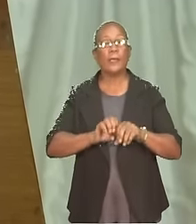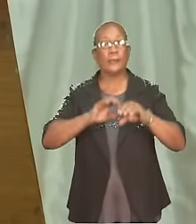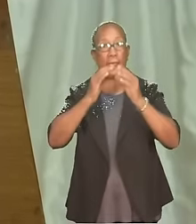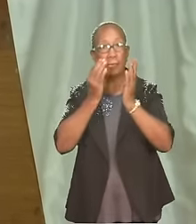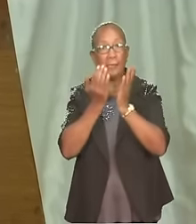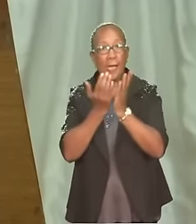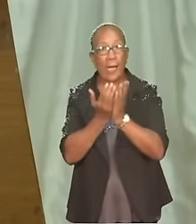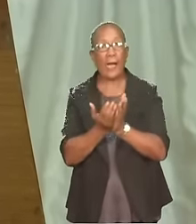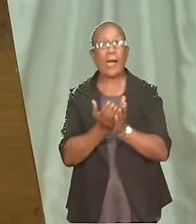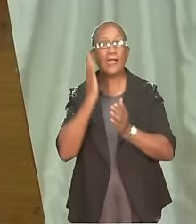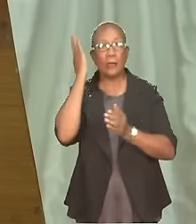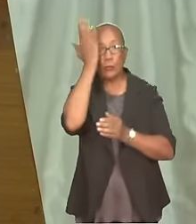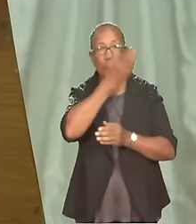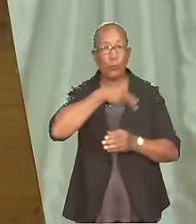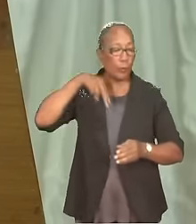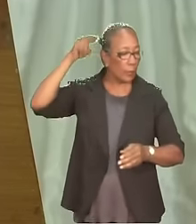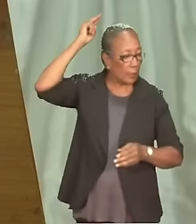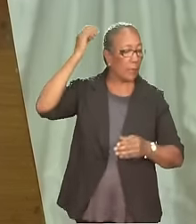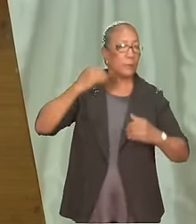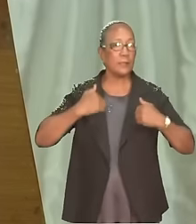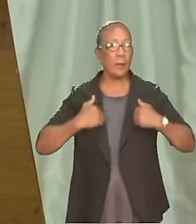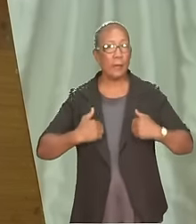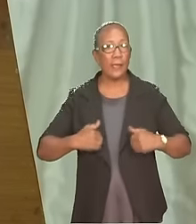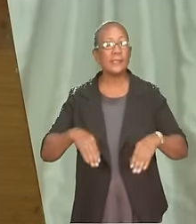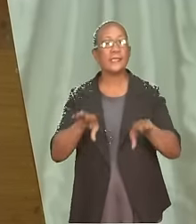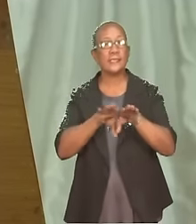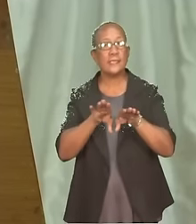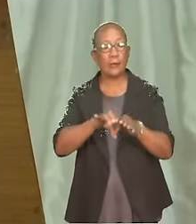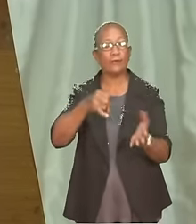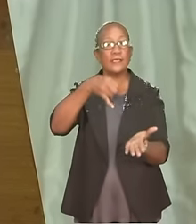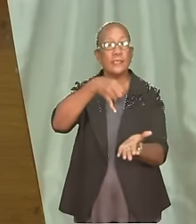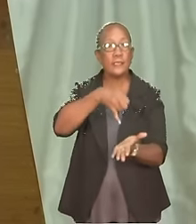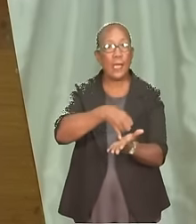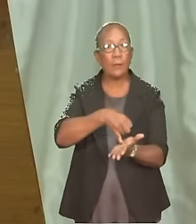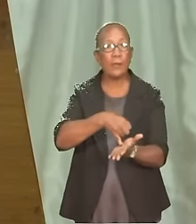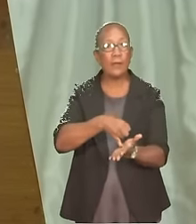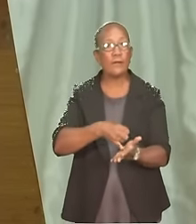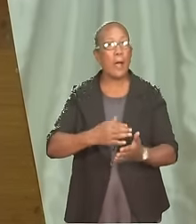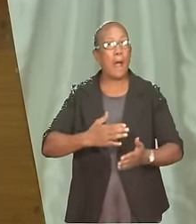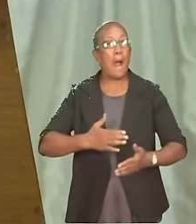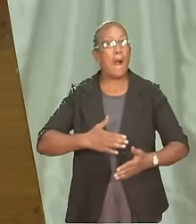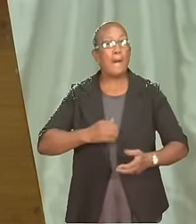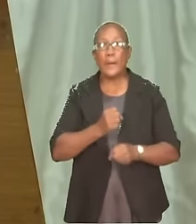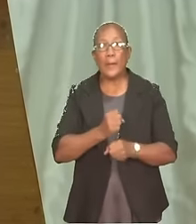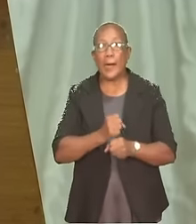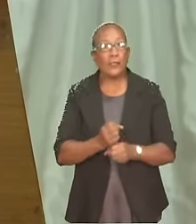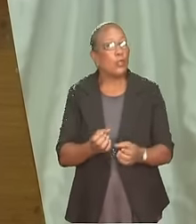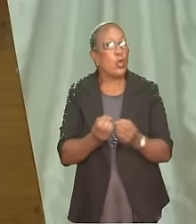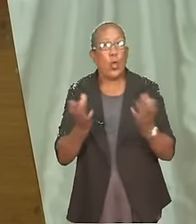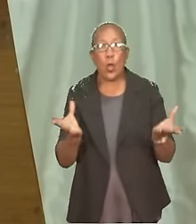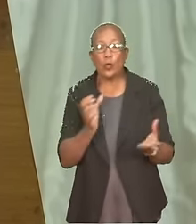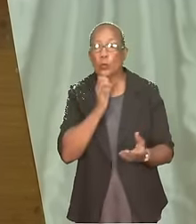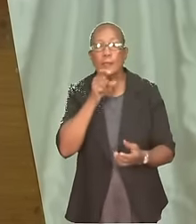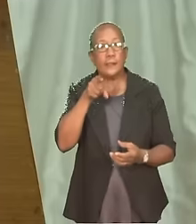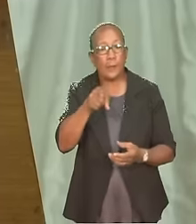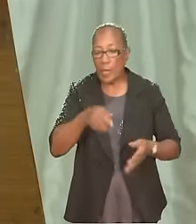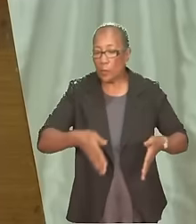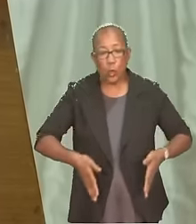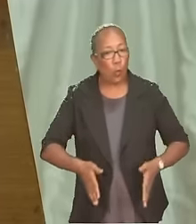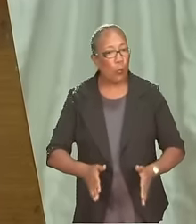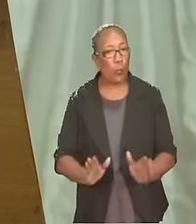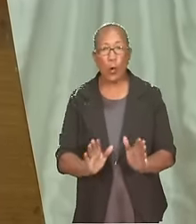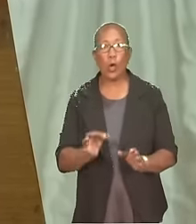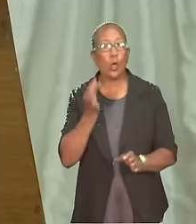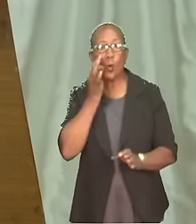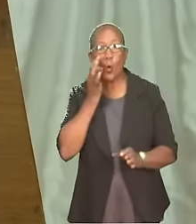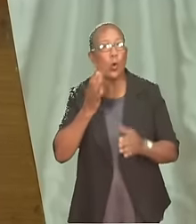burger dezelfde stem heeft in een verkiezing. Ongeacht wie je bent, wat je bent, waar je geboren bent en waar je